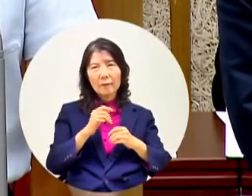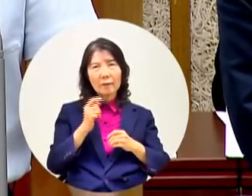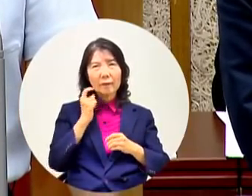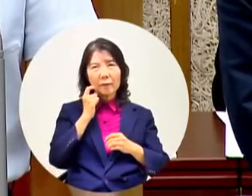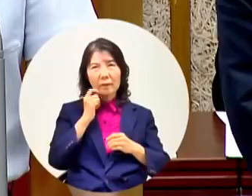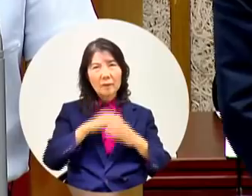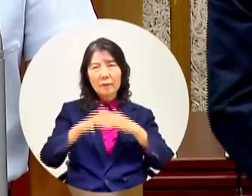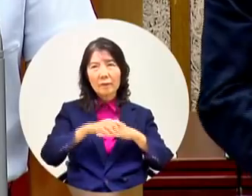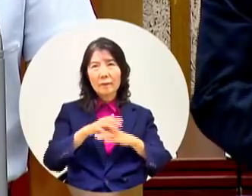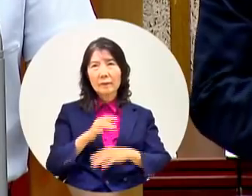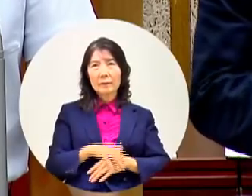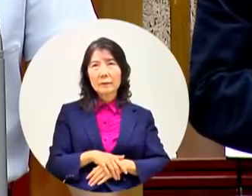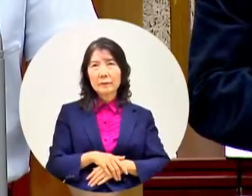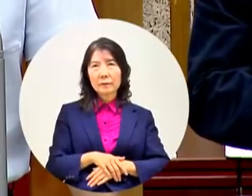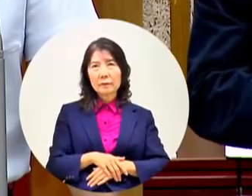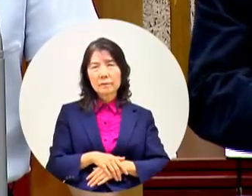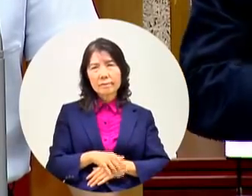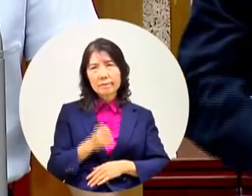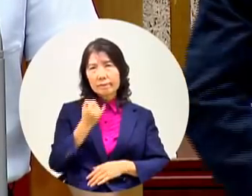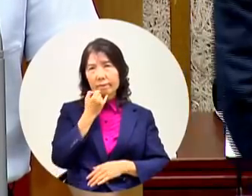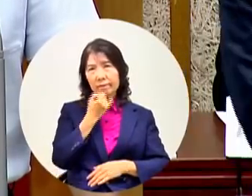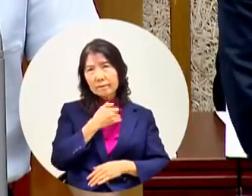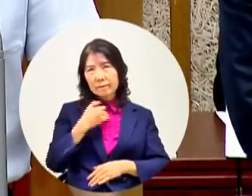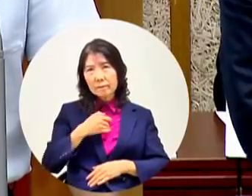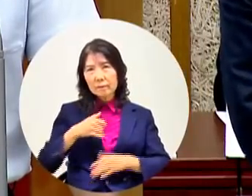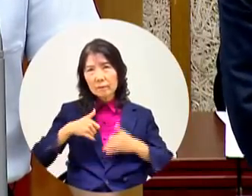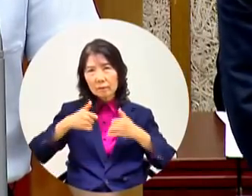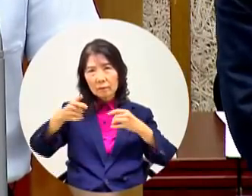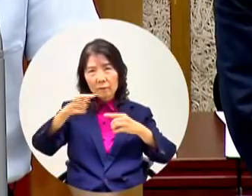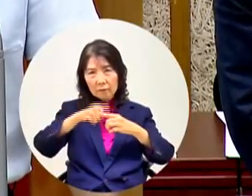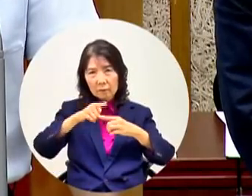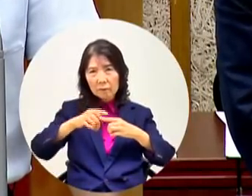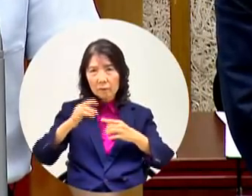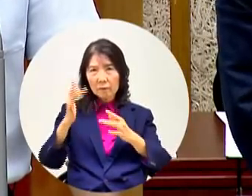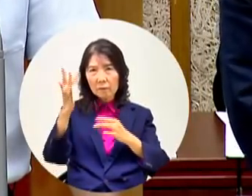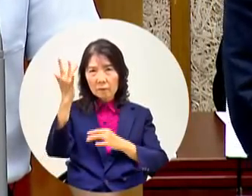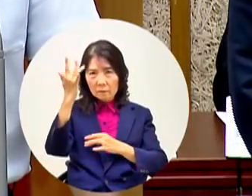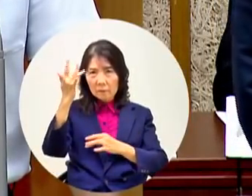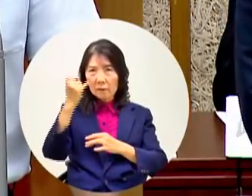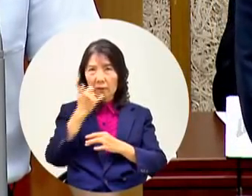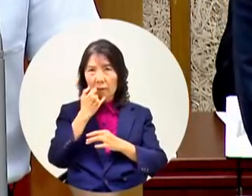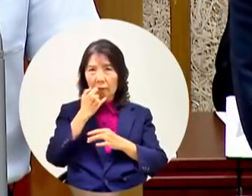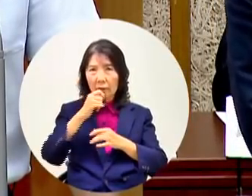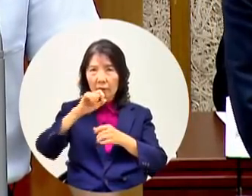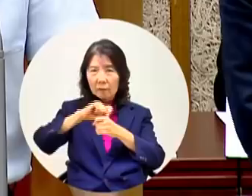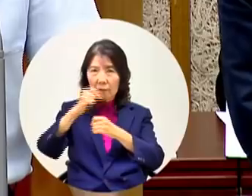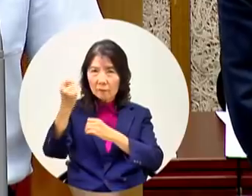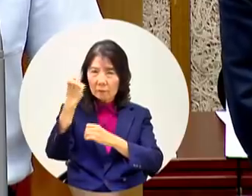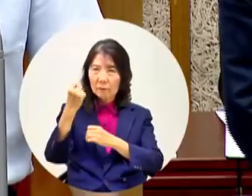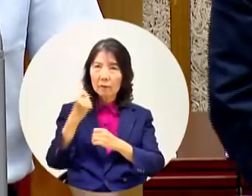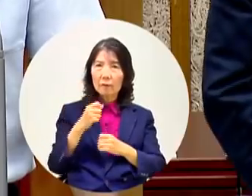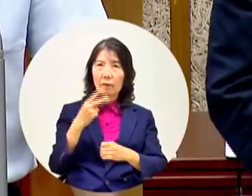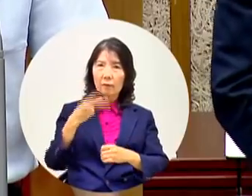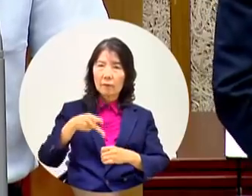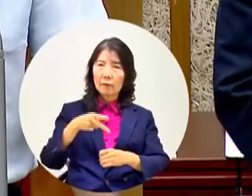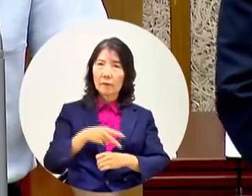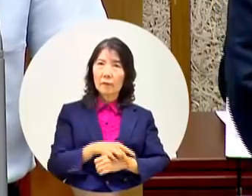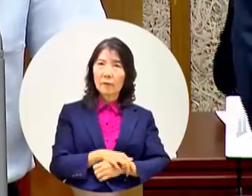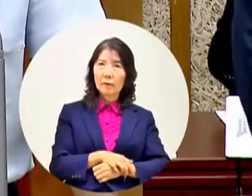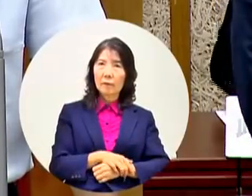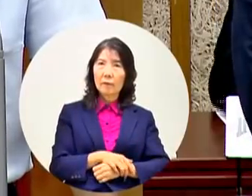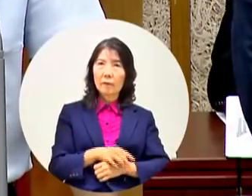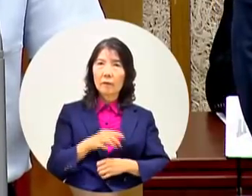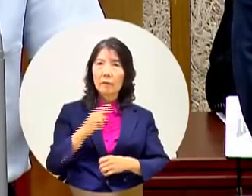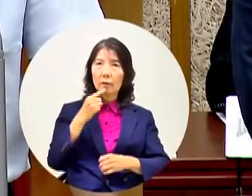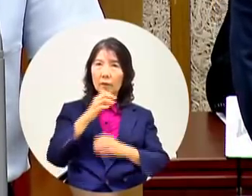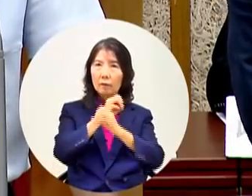可能在路口那个地方的树荫的这个部分能够去强化。再来就是说红绿灯的这些